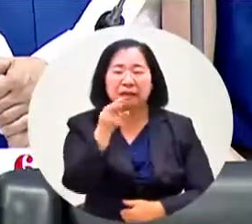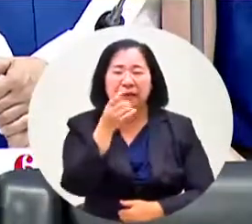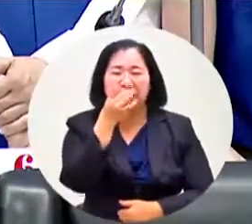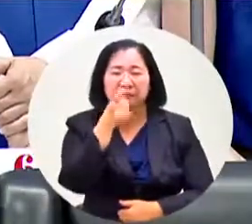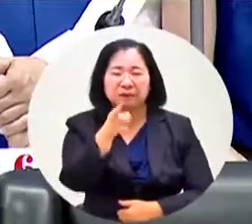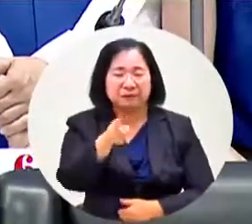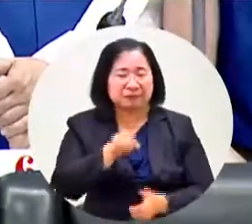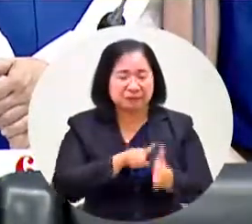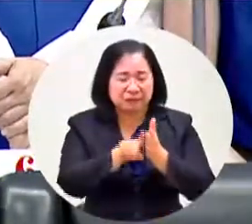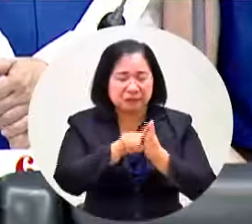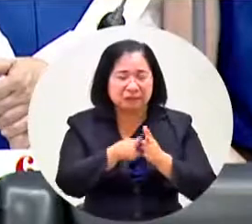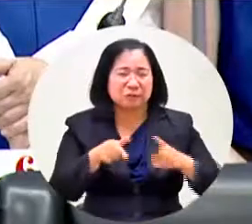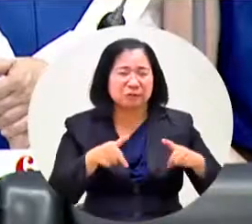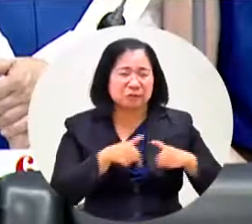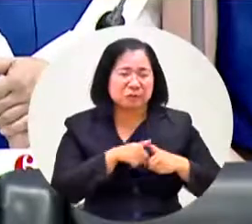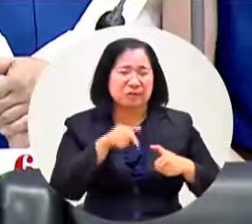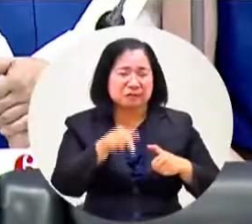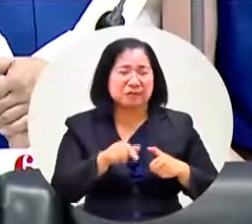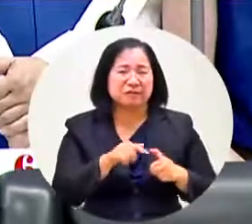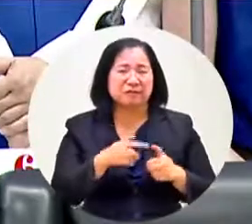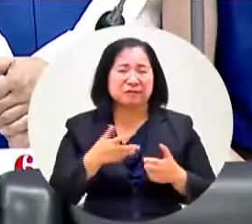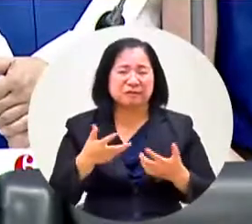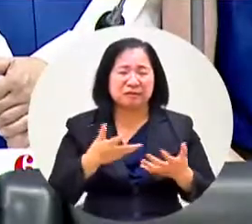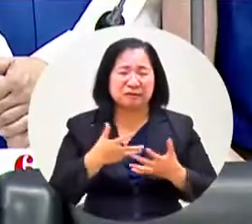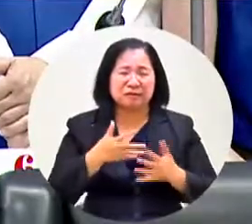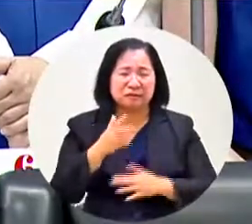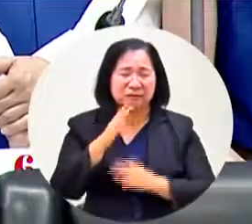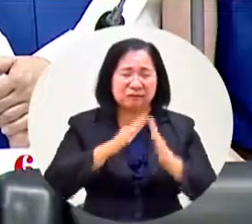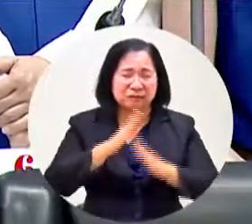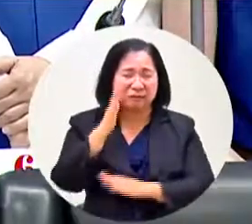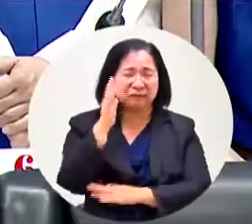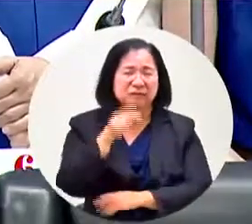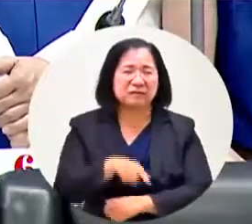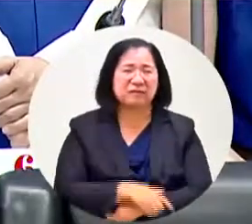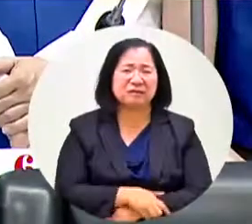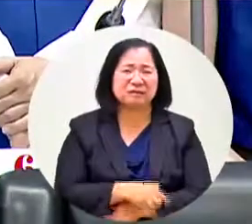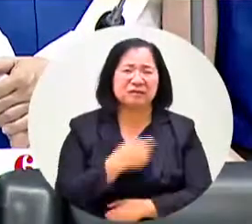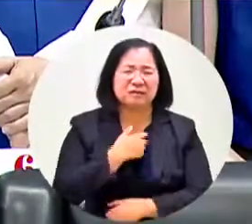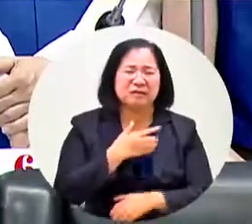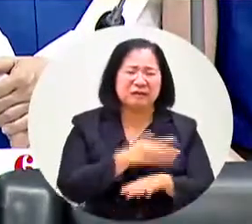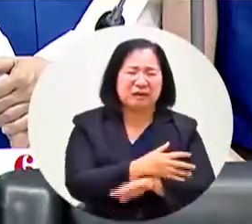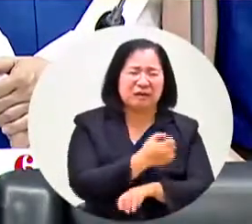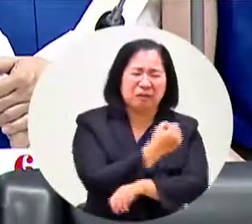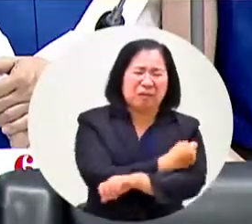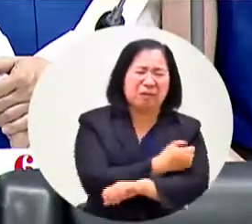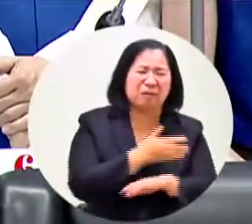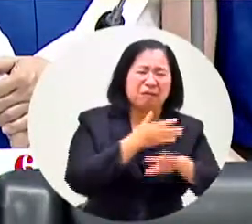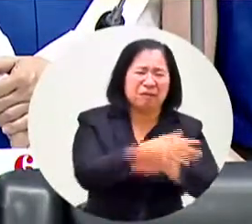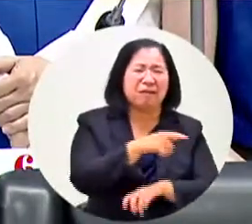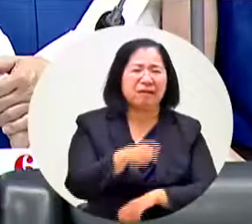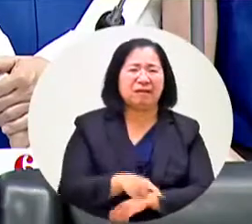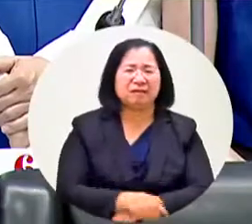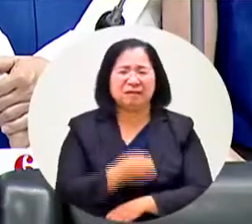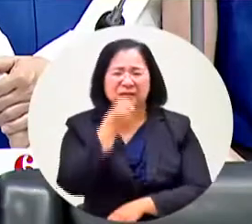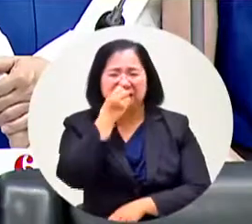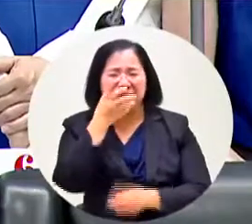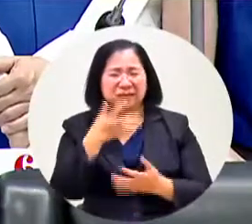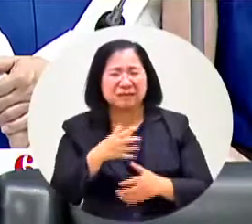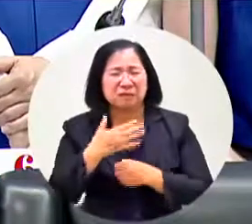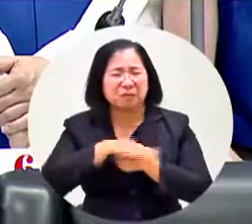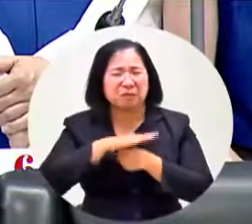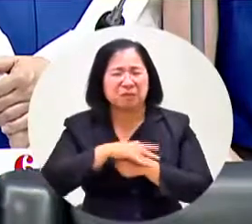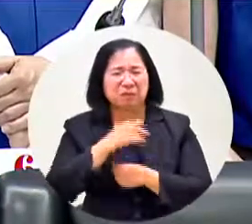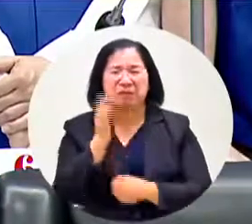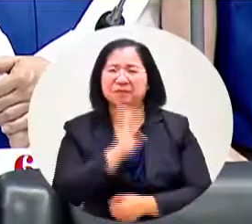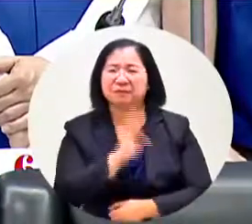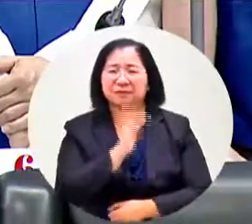有免于恐惧的自由，人民黑高雄有免于恐惧的自由，所以这阵子